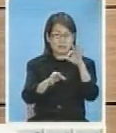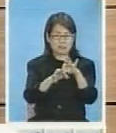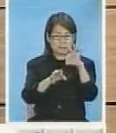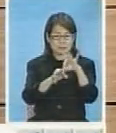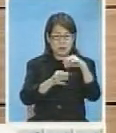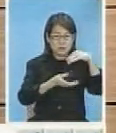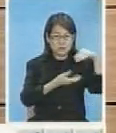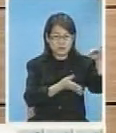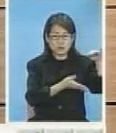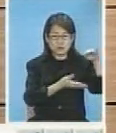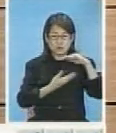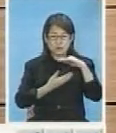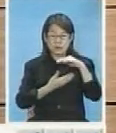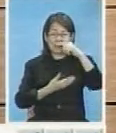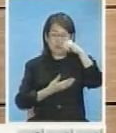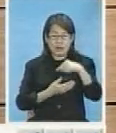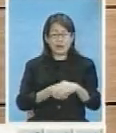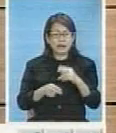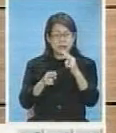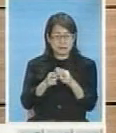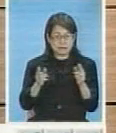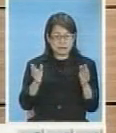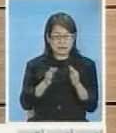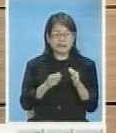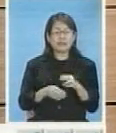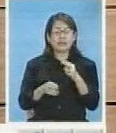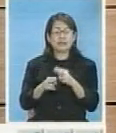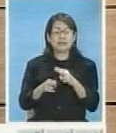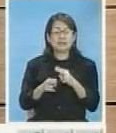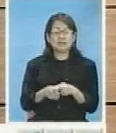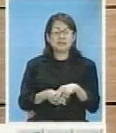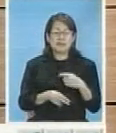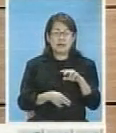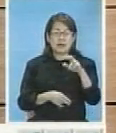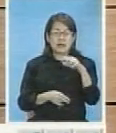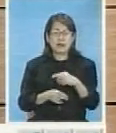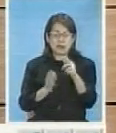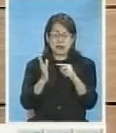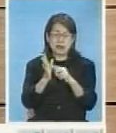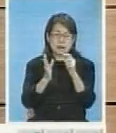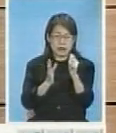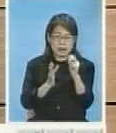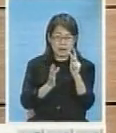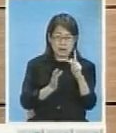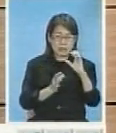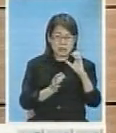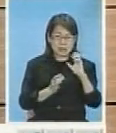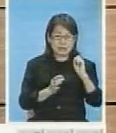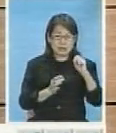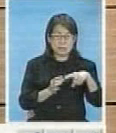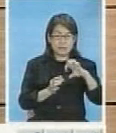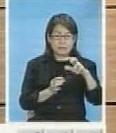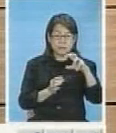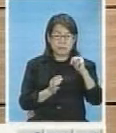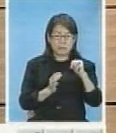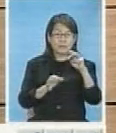ทยหรือเรียกสั้นๆว่า Exim Bank ครับท่านประธานครับเรื่องนี้ในอดีตค